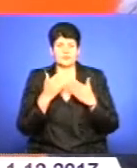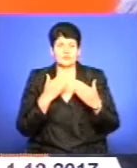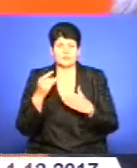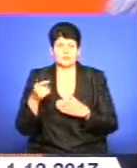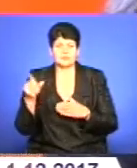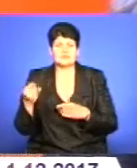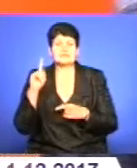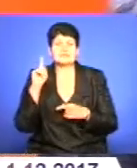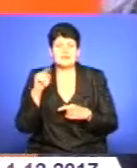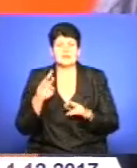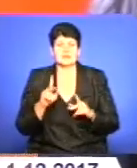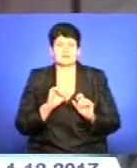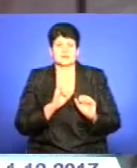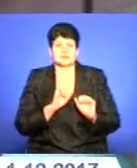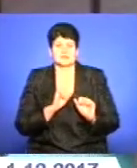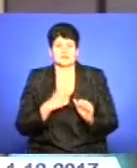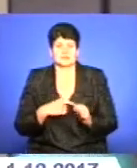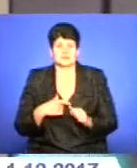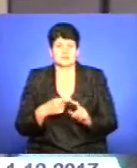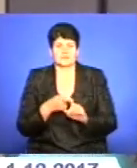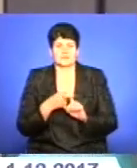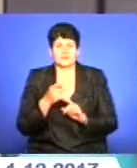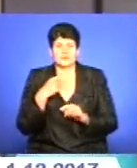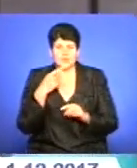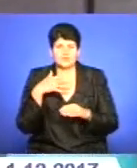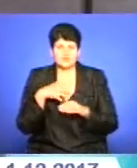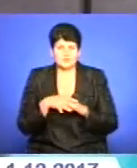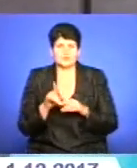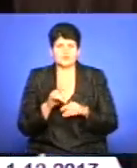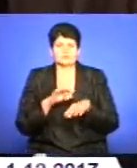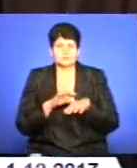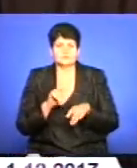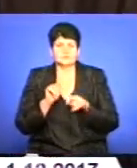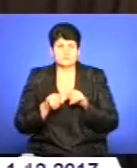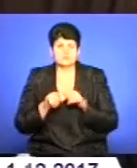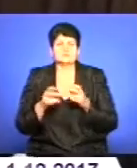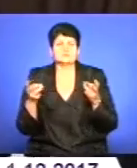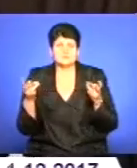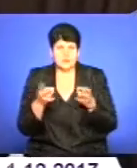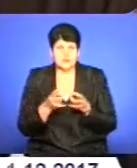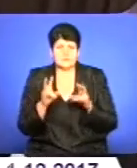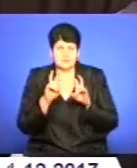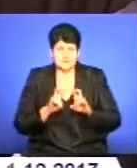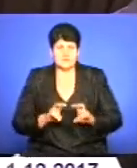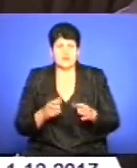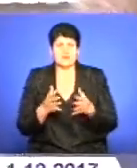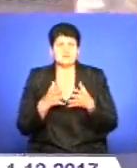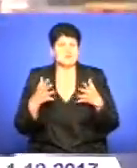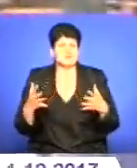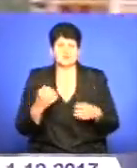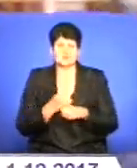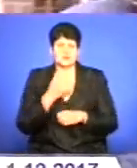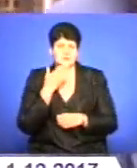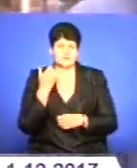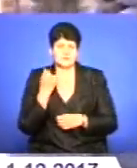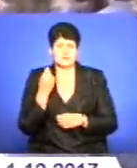тернополяни знають, як вберегтися від інфекції. Кажуть, розуміють, що проходить обстеження необхідно, однак більшість з них цього не робить. Хоча б два